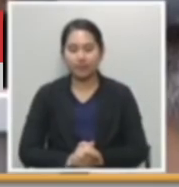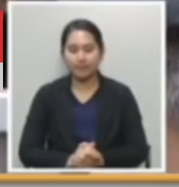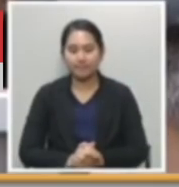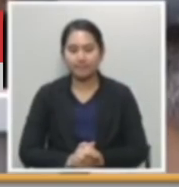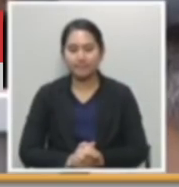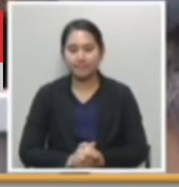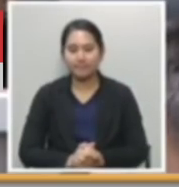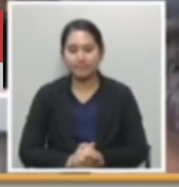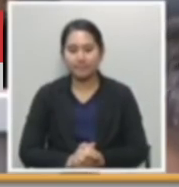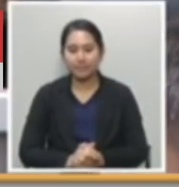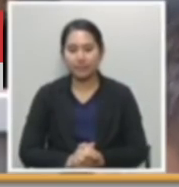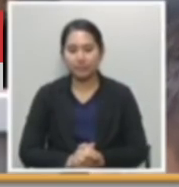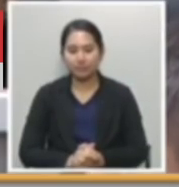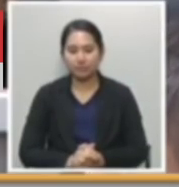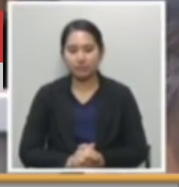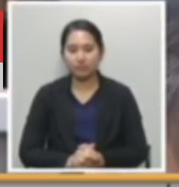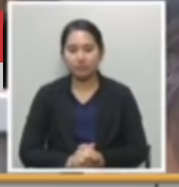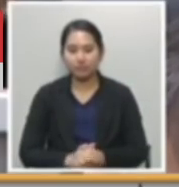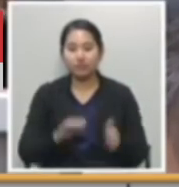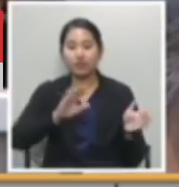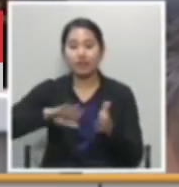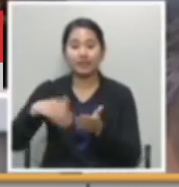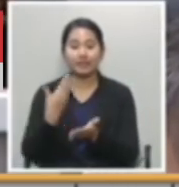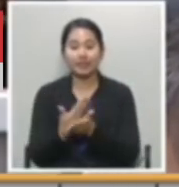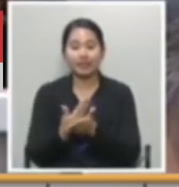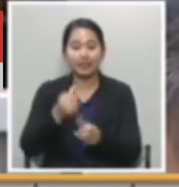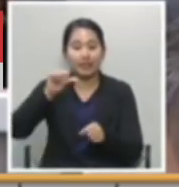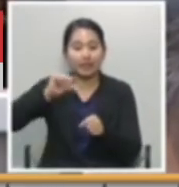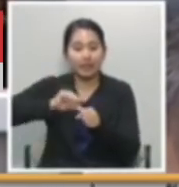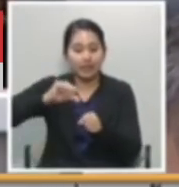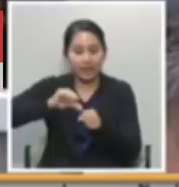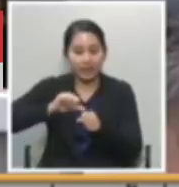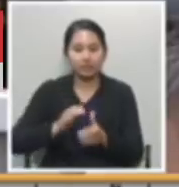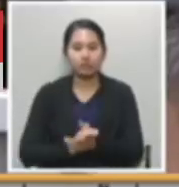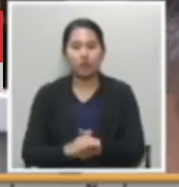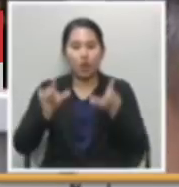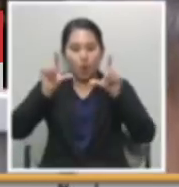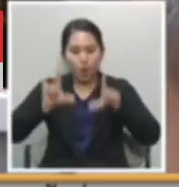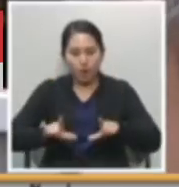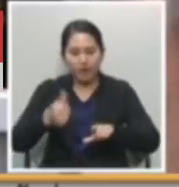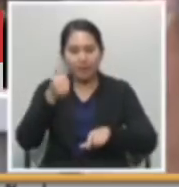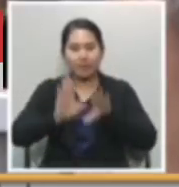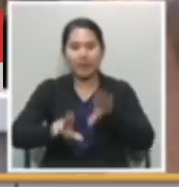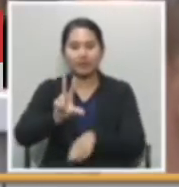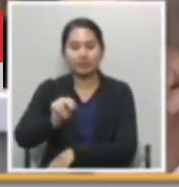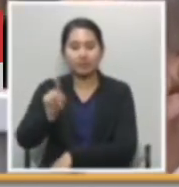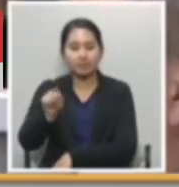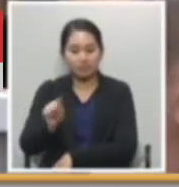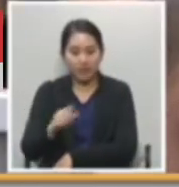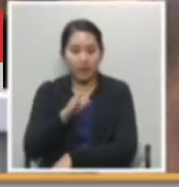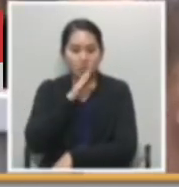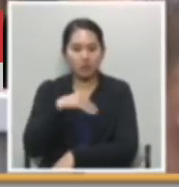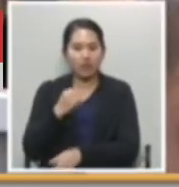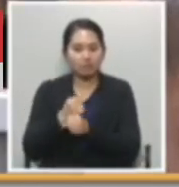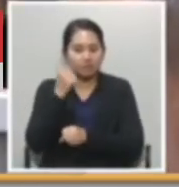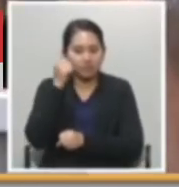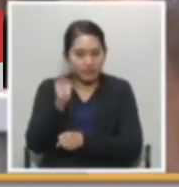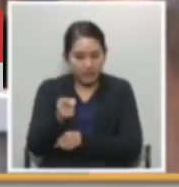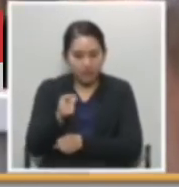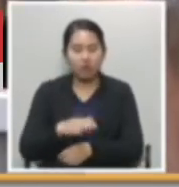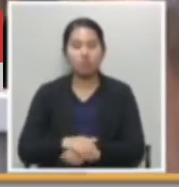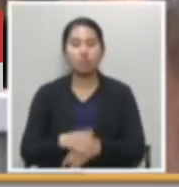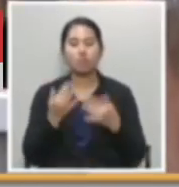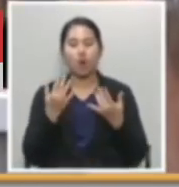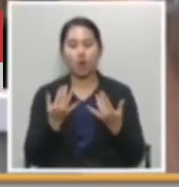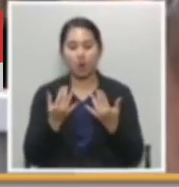นะและเรื่องราคาแก๊สเนี่ยมันควรจะลดได้อย่างต่ำ 30% นะครับถ้าแน่จริงคราวหน้าผมจะขออนุญา